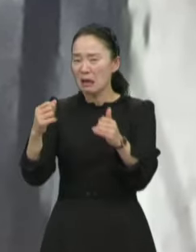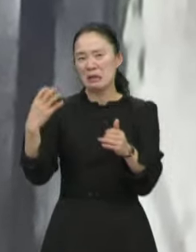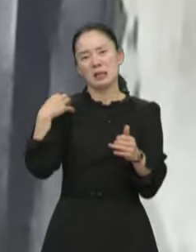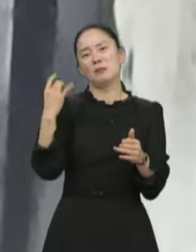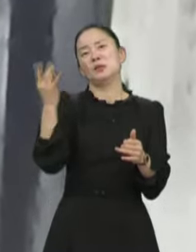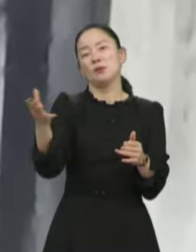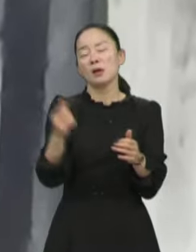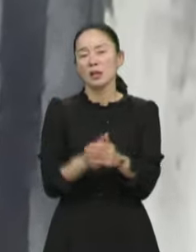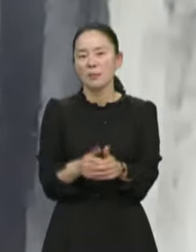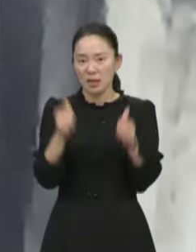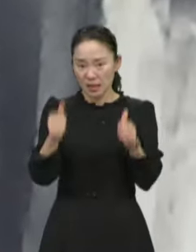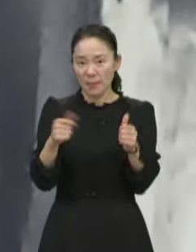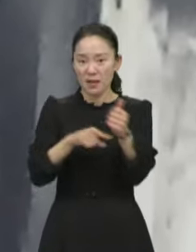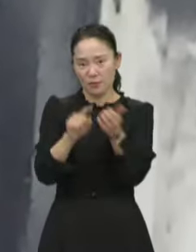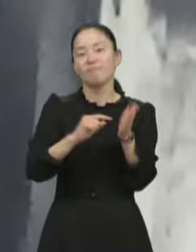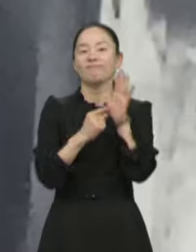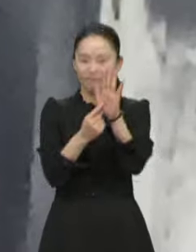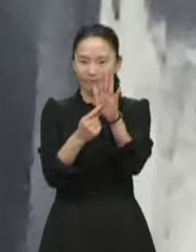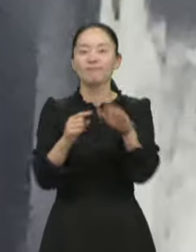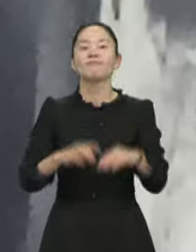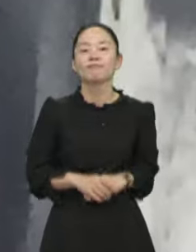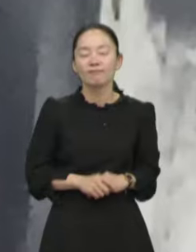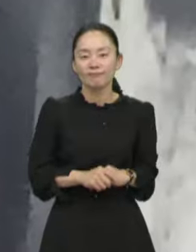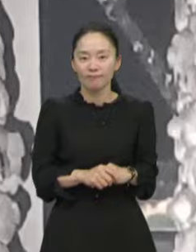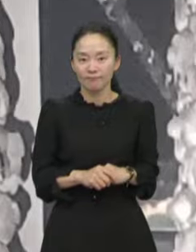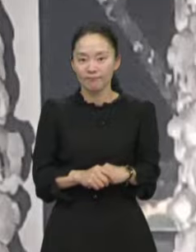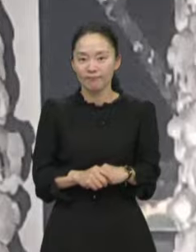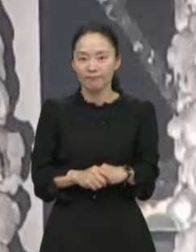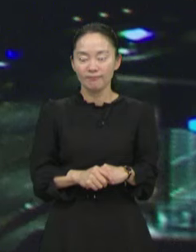전가하고 있다며 양형 이유를 밝혔습니다.